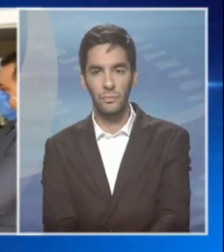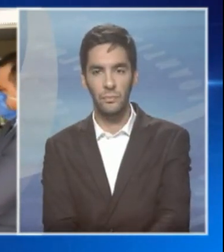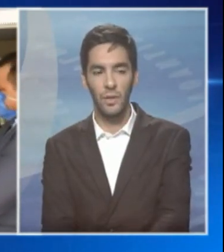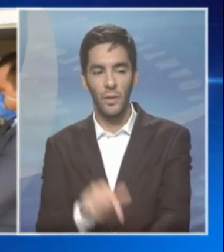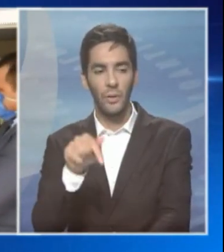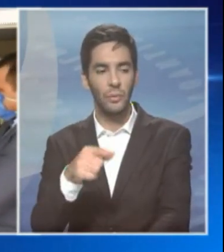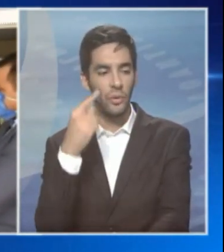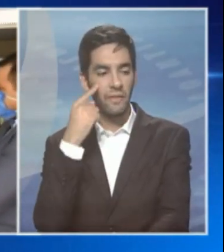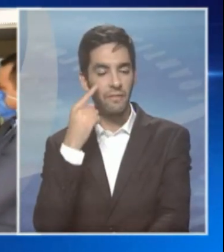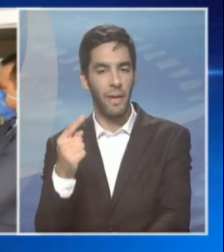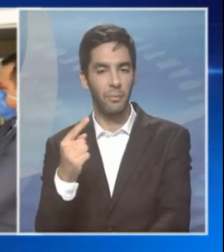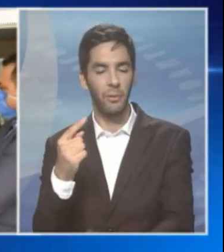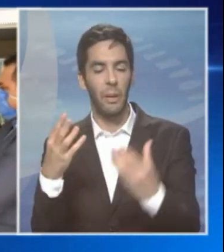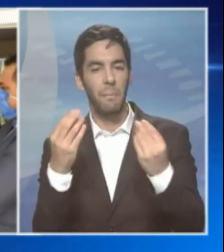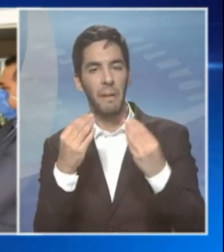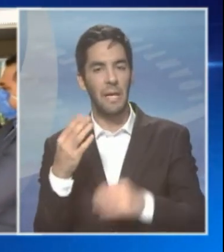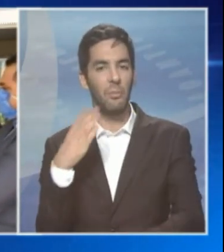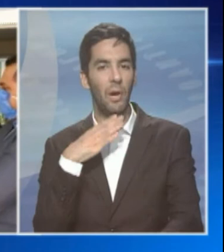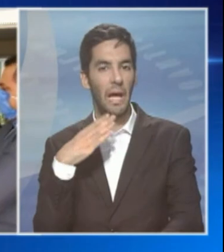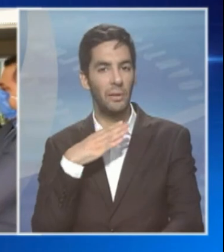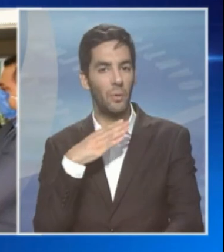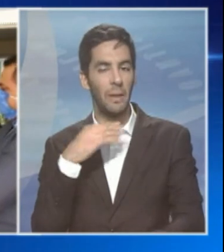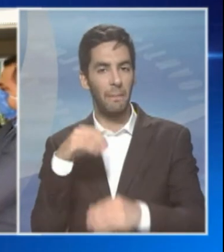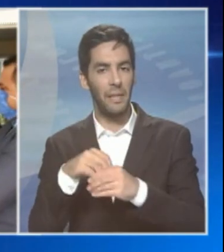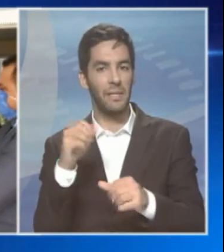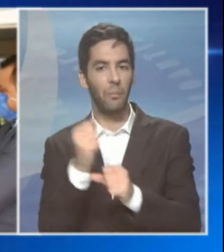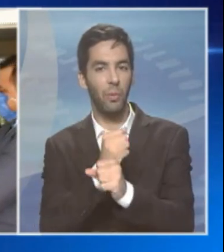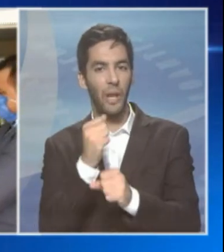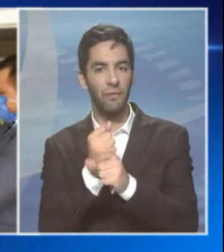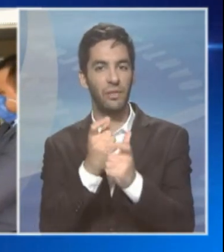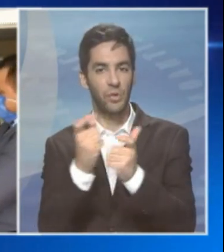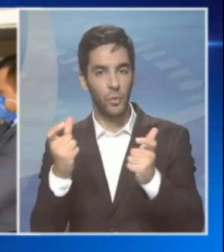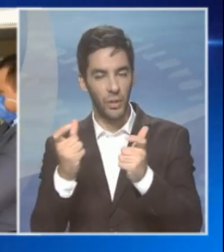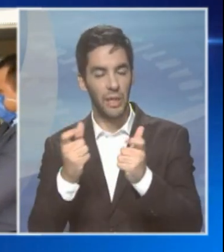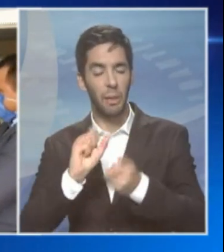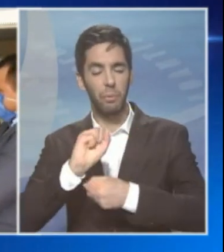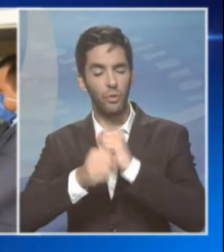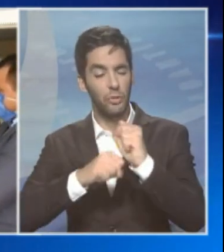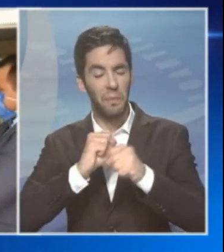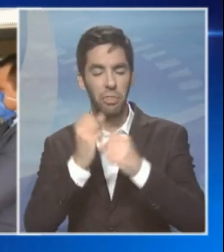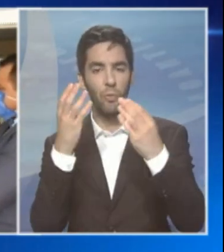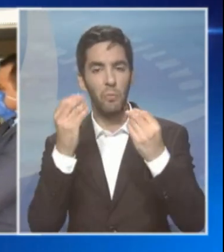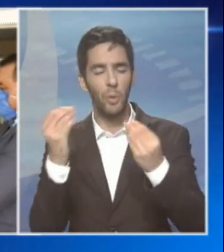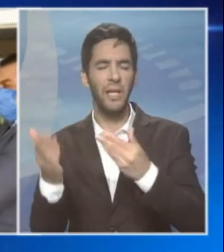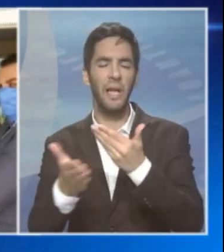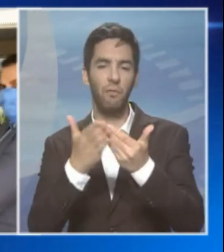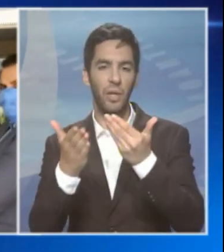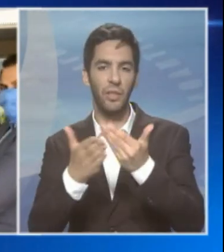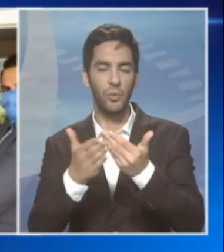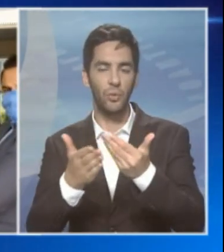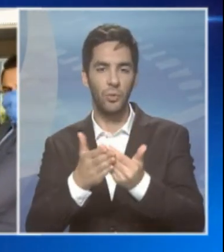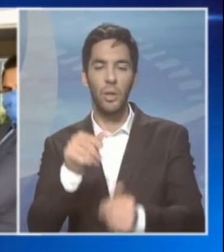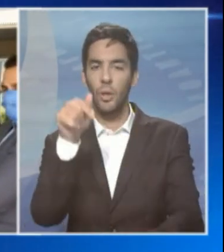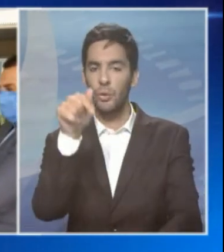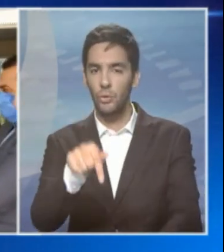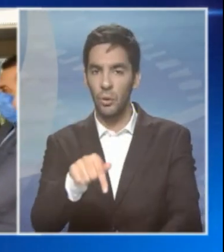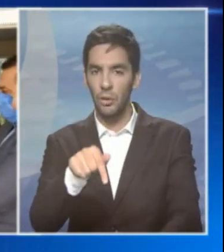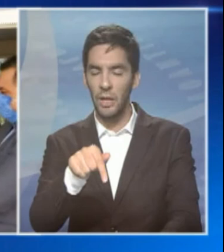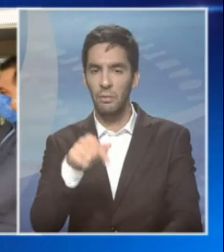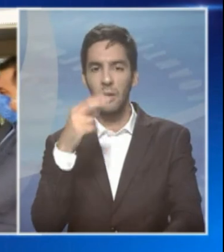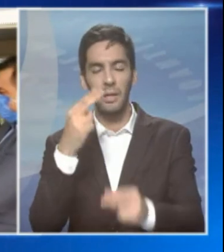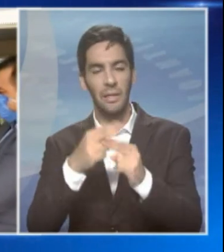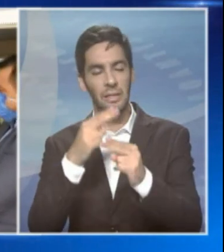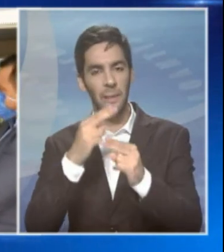εκπαίδευσης εργάζονται συνειδητά και σκληρά, είναι η ώρα